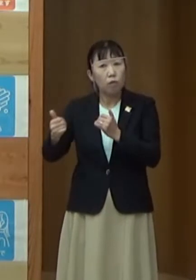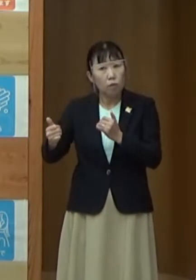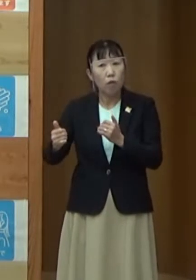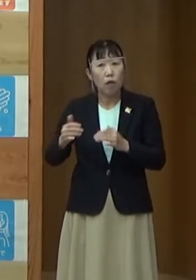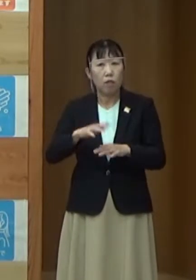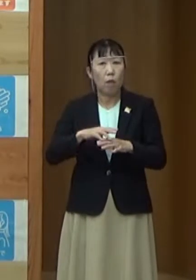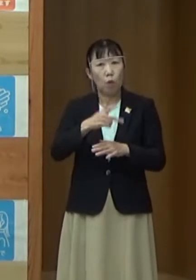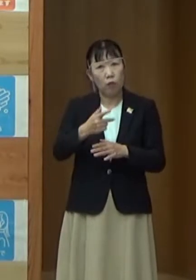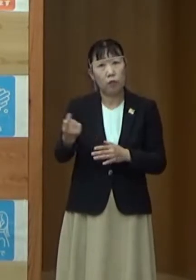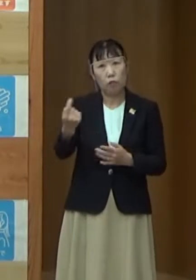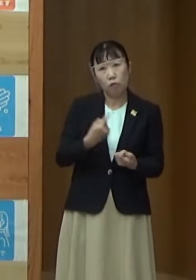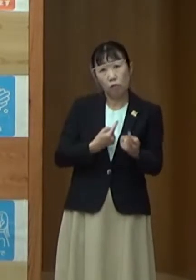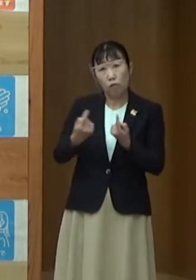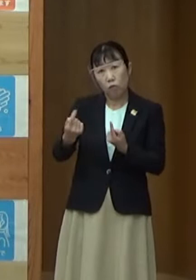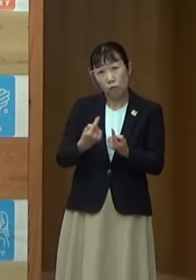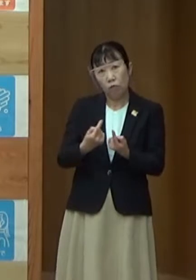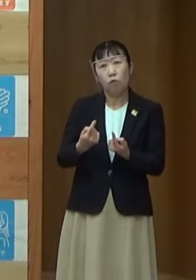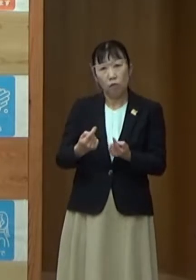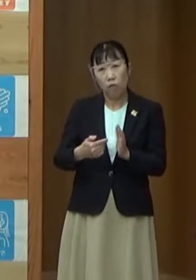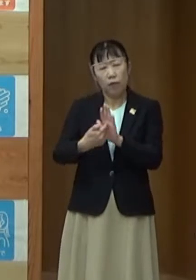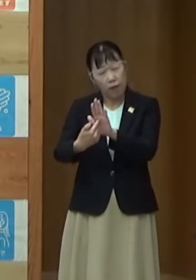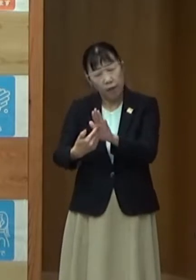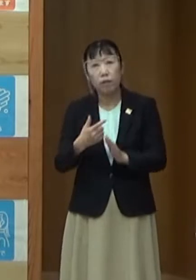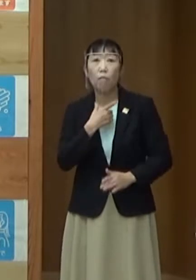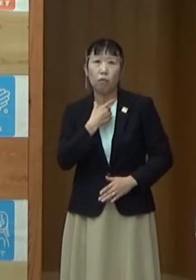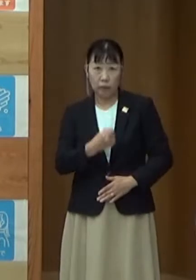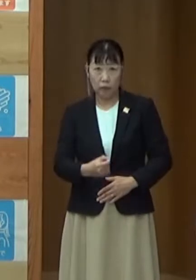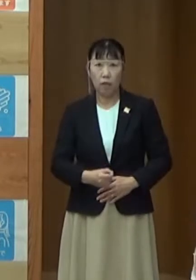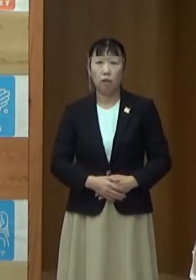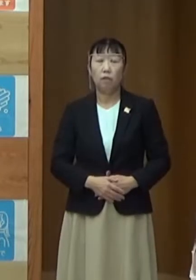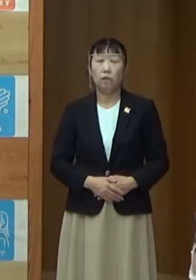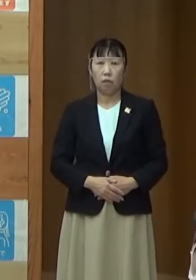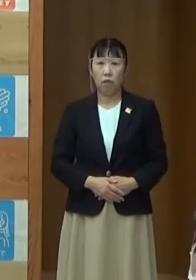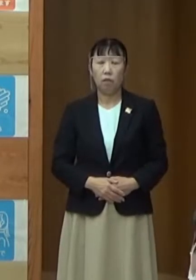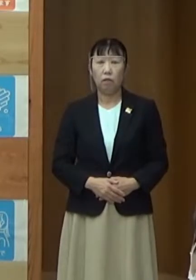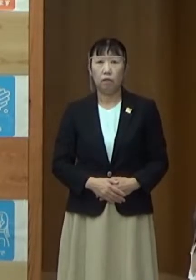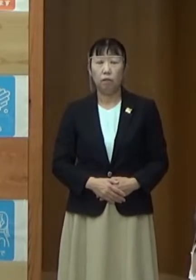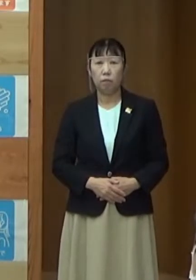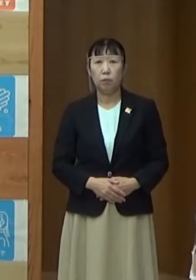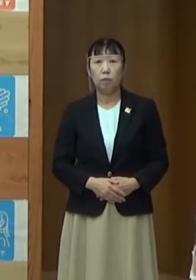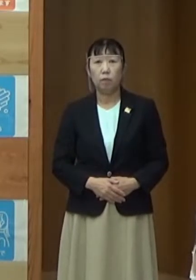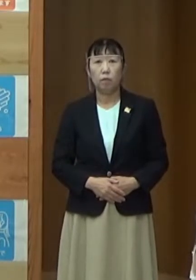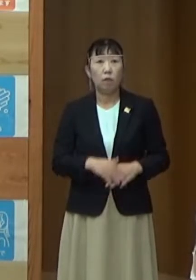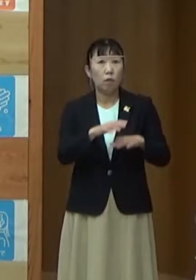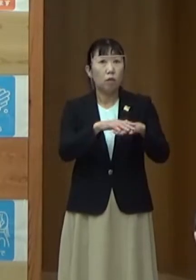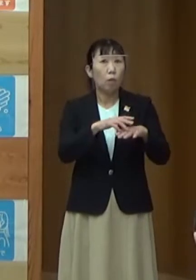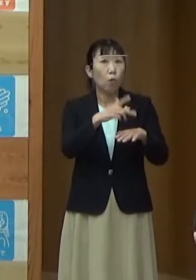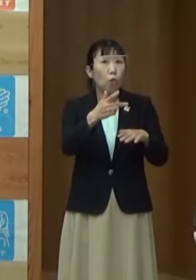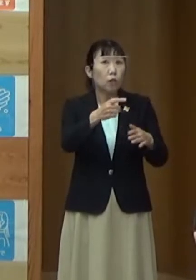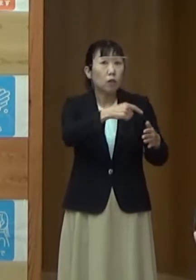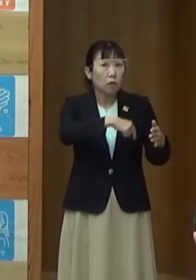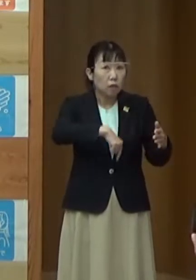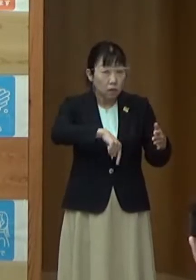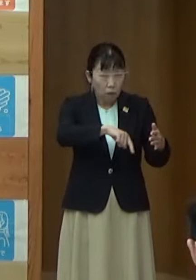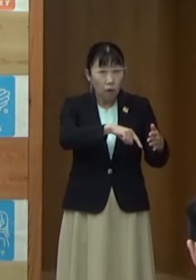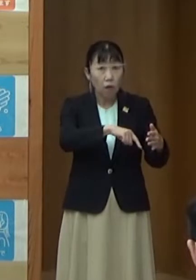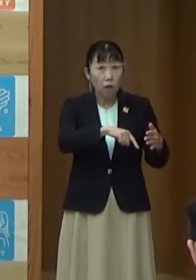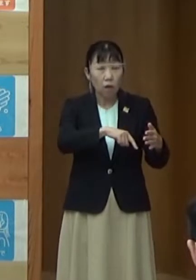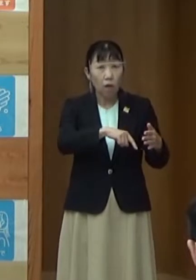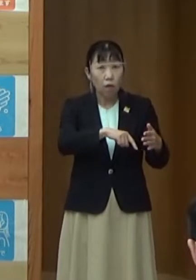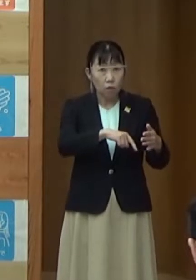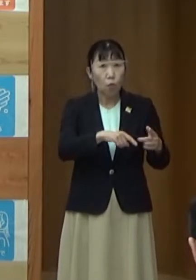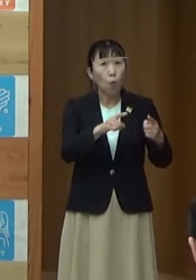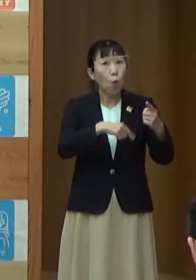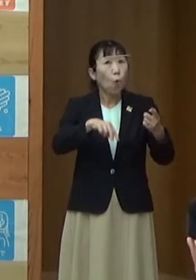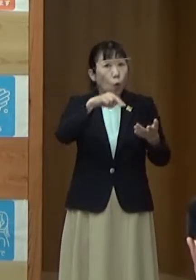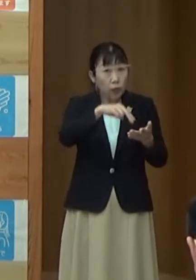ただく、このことをお願いいたします。また札幌市内の公立施設